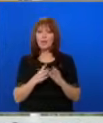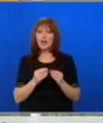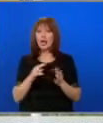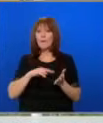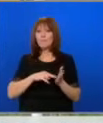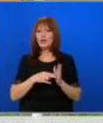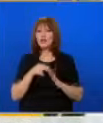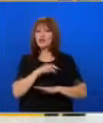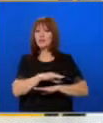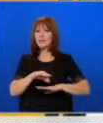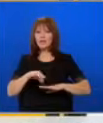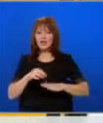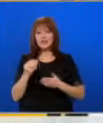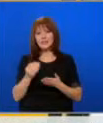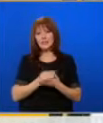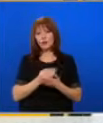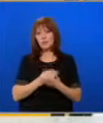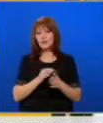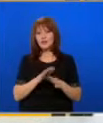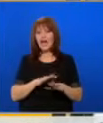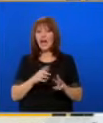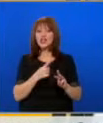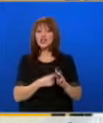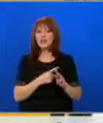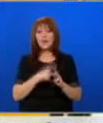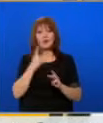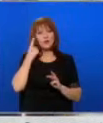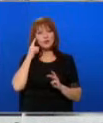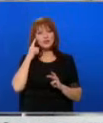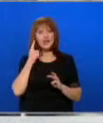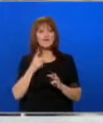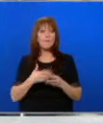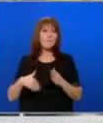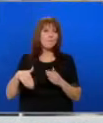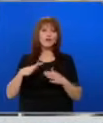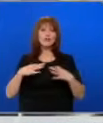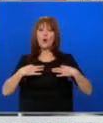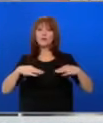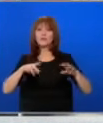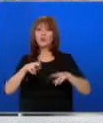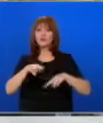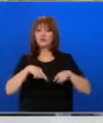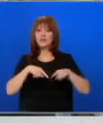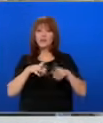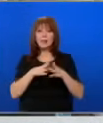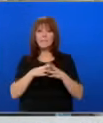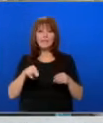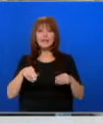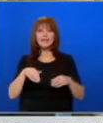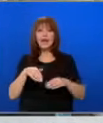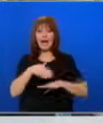Политически проект с икономически ефект. Шенген означава много повече от свободно движение без граничен контрол.